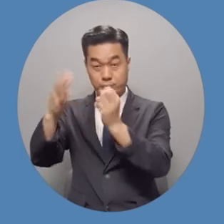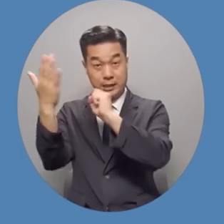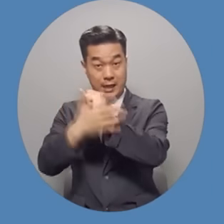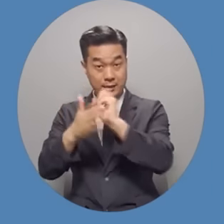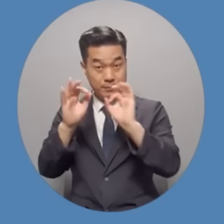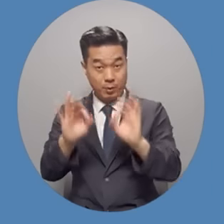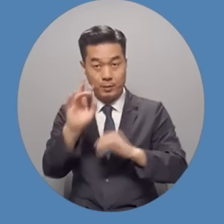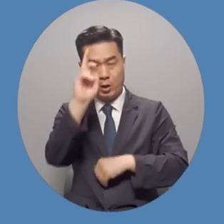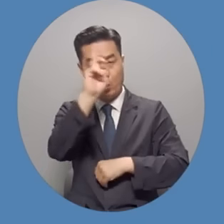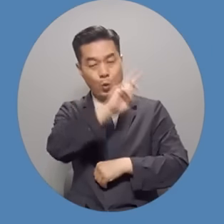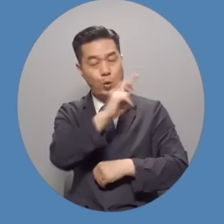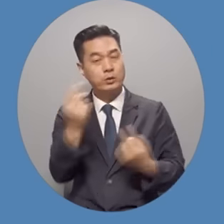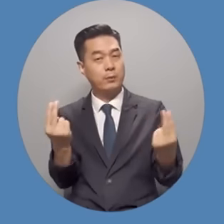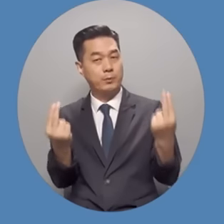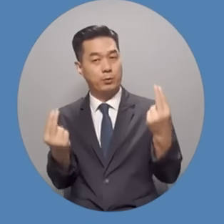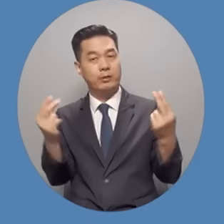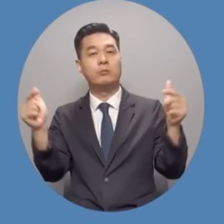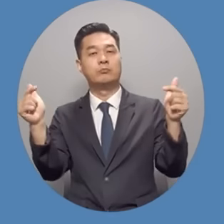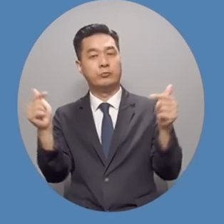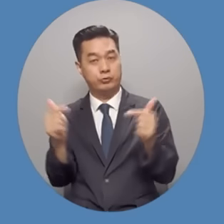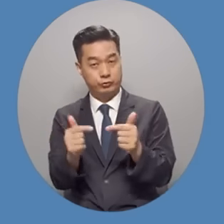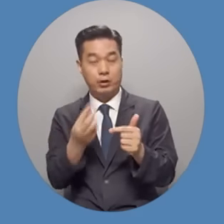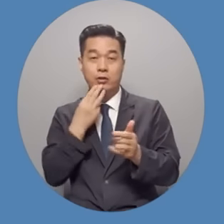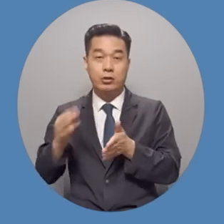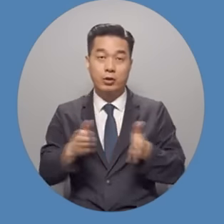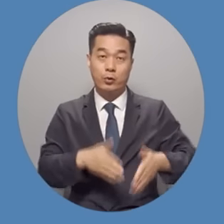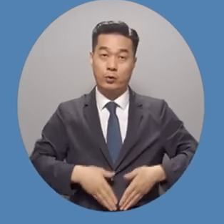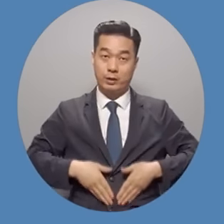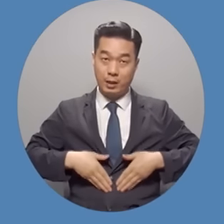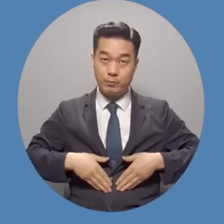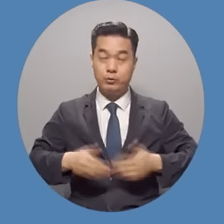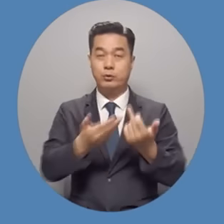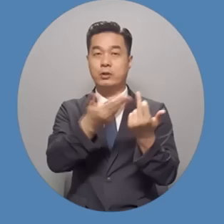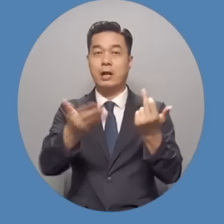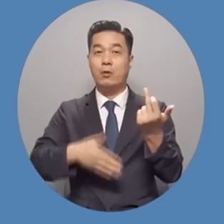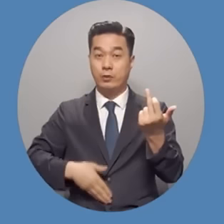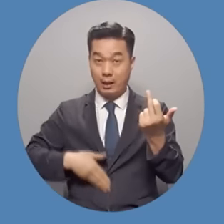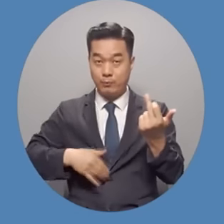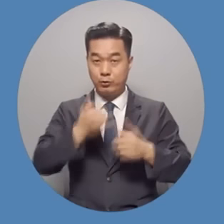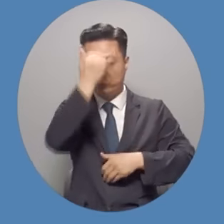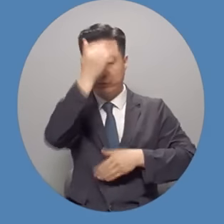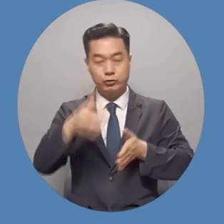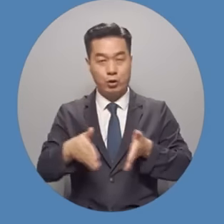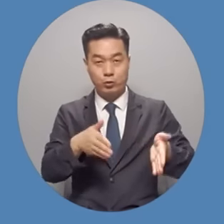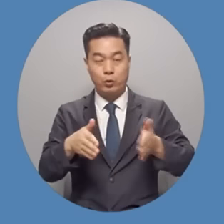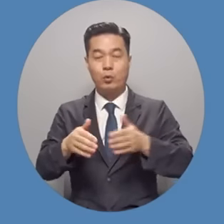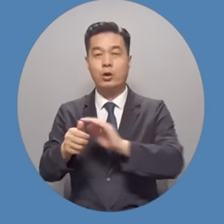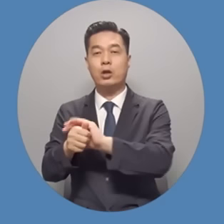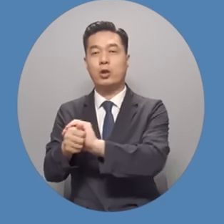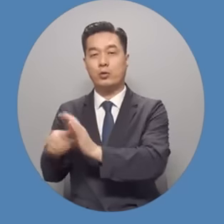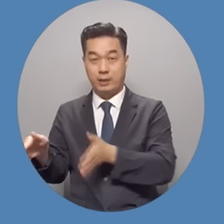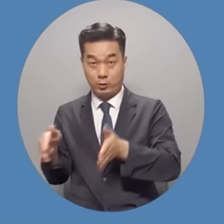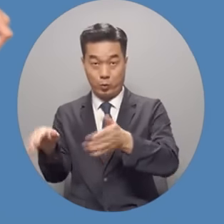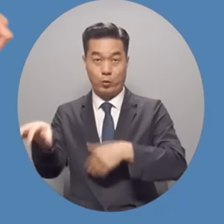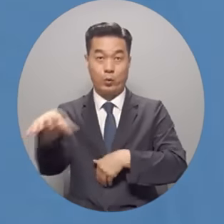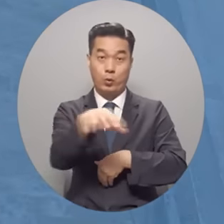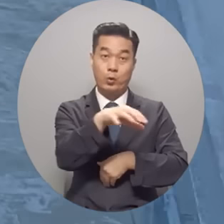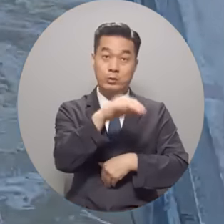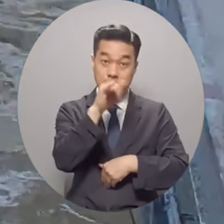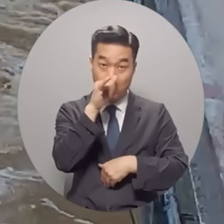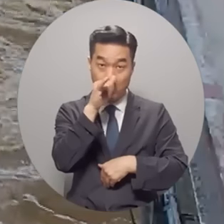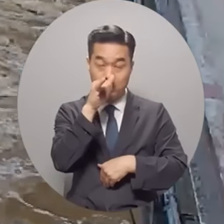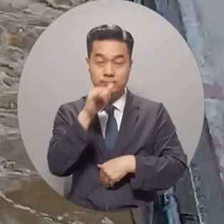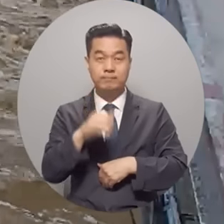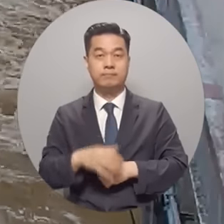오전보다는 다소 약해진이 비구름이 경기 남부와 강원 남부 그리고 충청도와 경상권에 자리 잡고 있는게 보입니다 하지만이